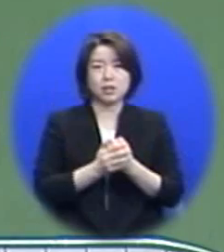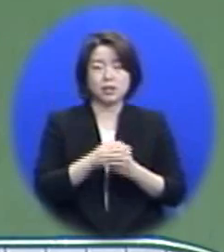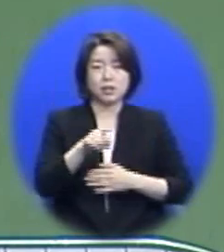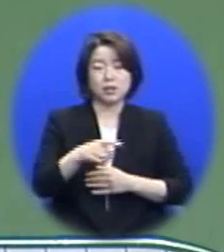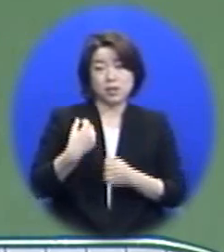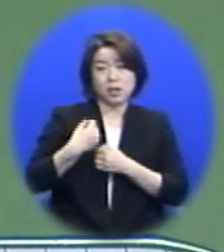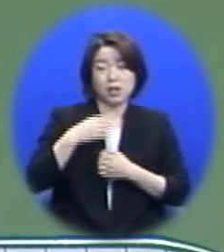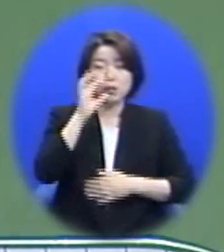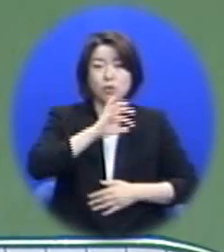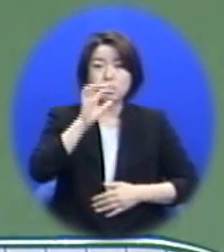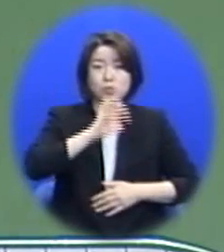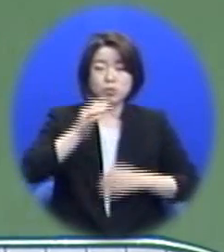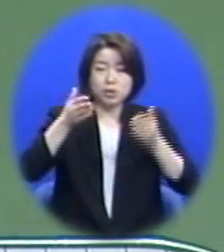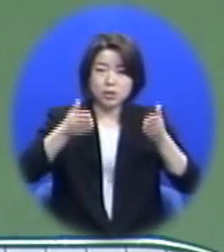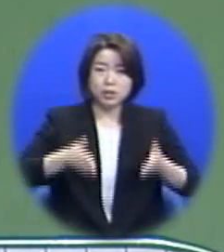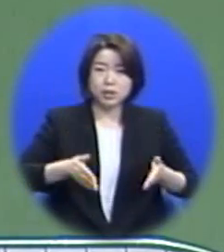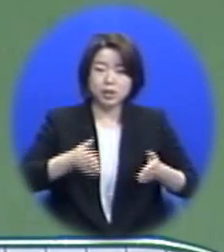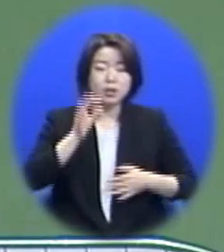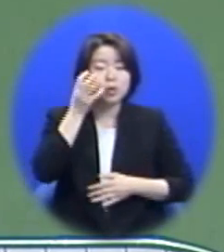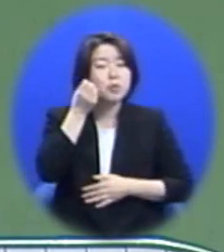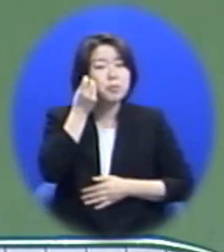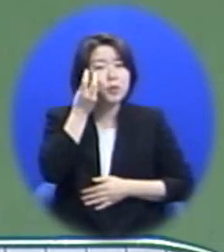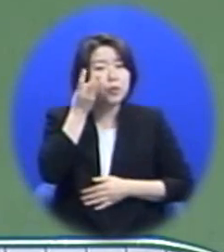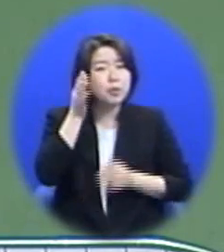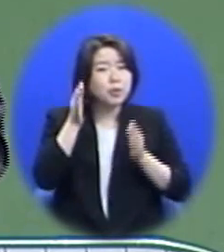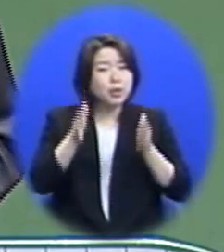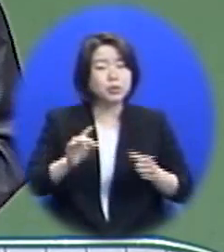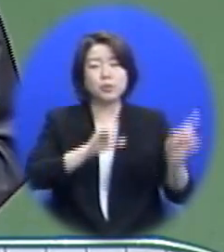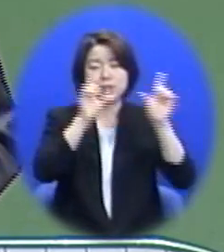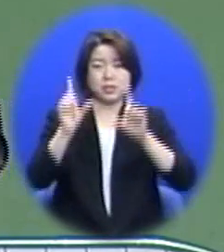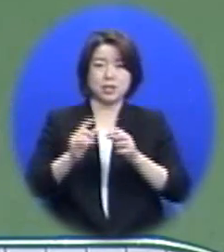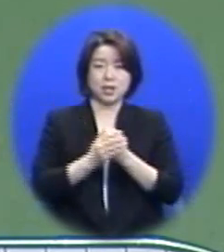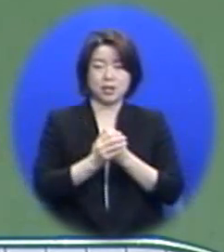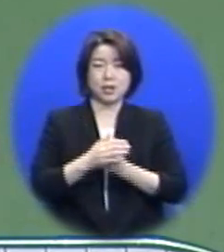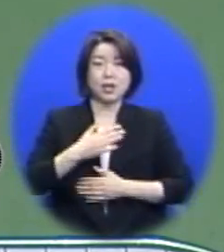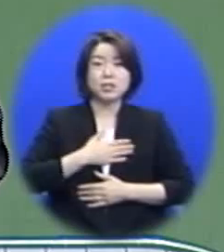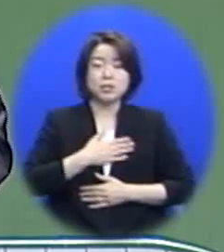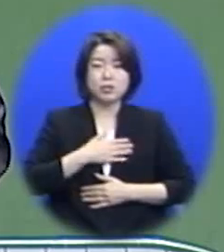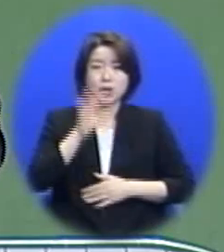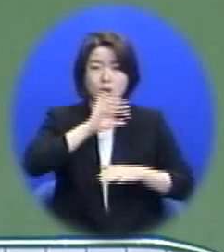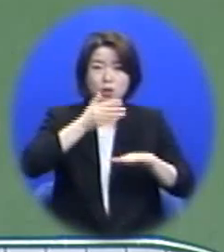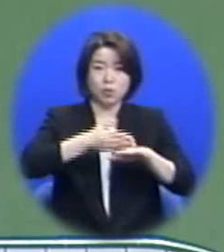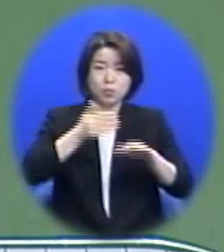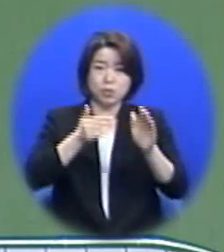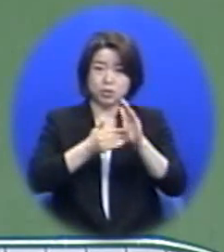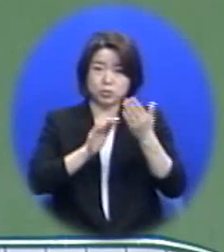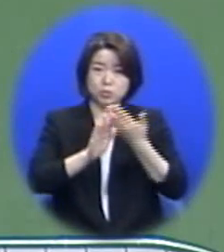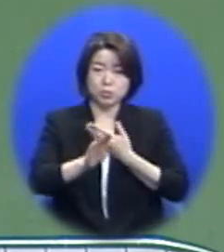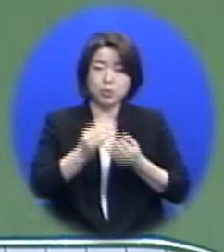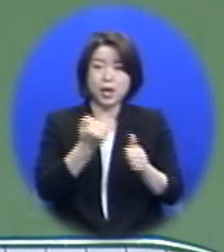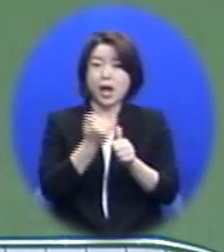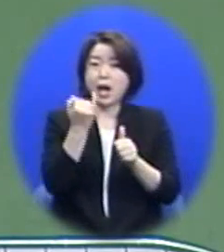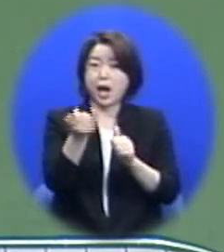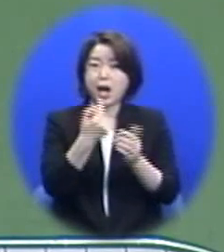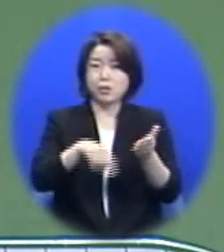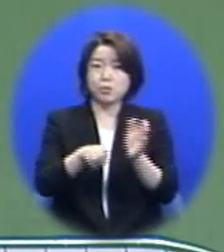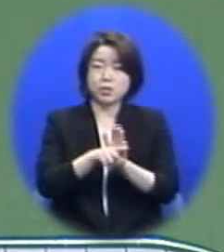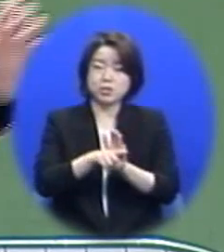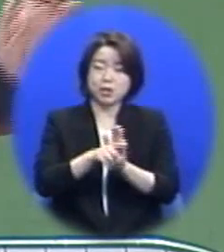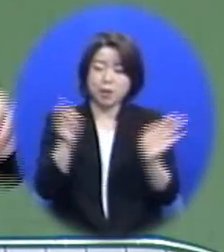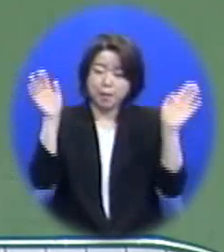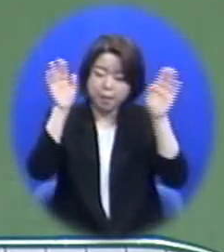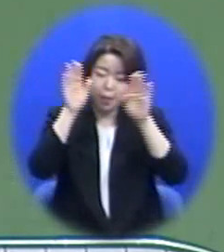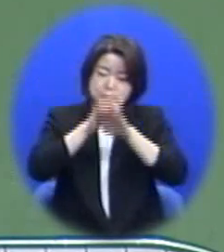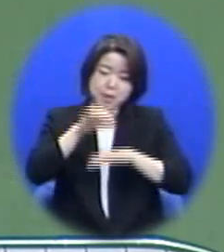훈련 기간에 몇 개월을 보냈습니다 저는 훈련 끝나고 제 아내를 위해서 그날 일기를 쓰는